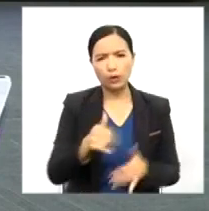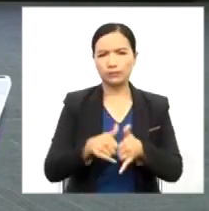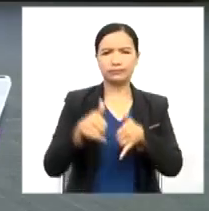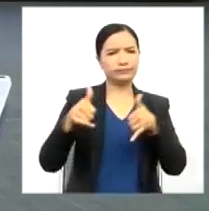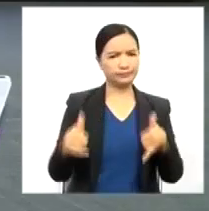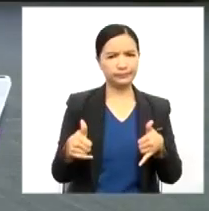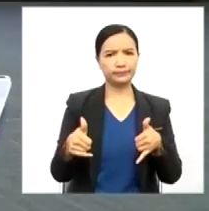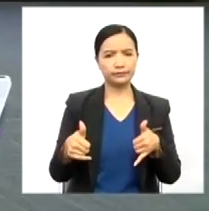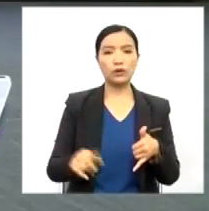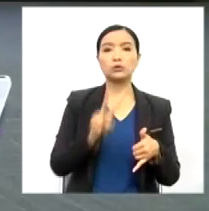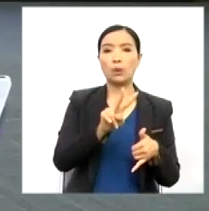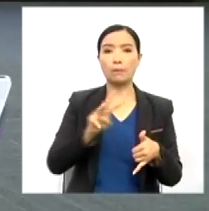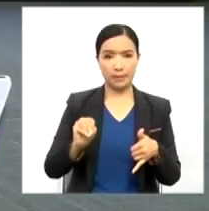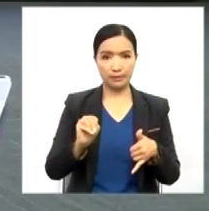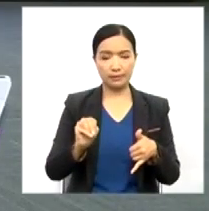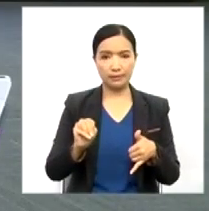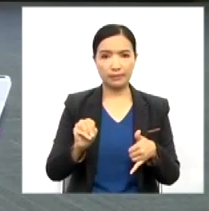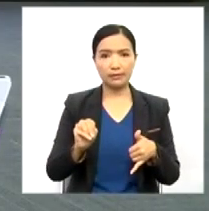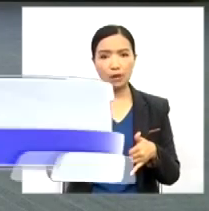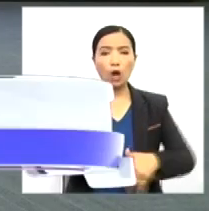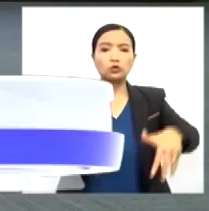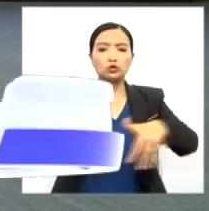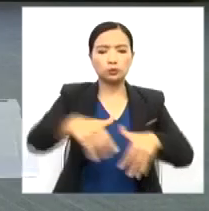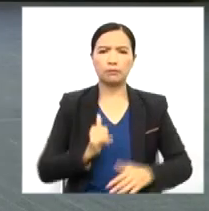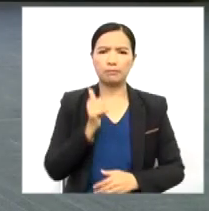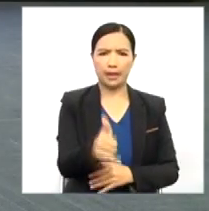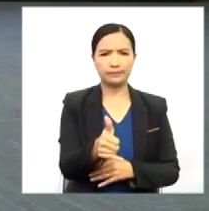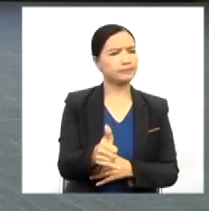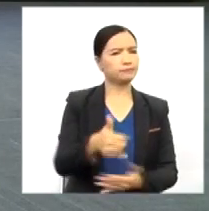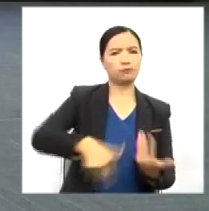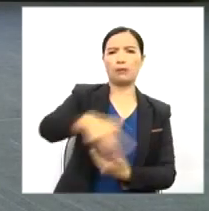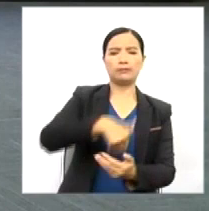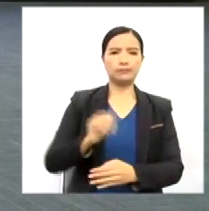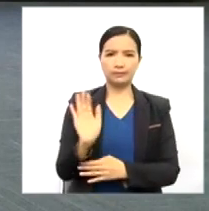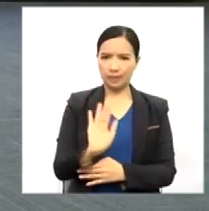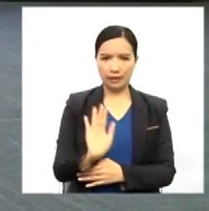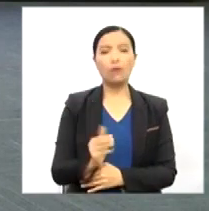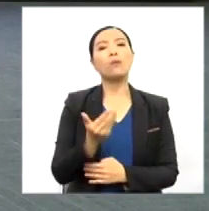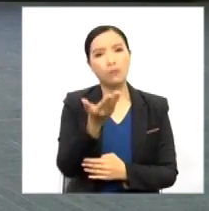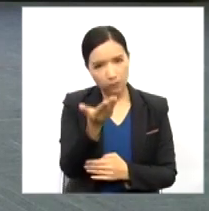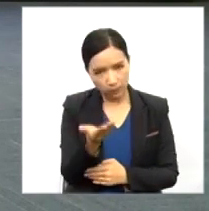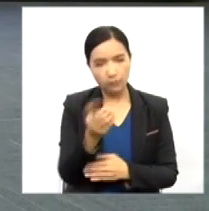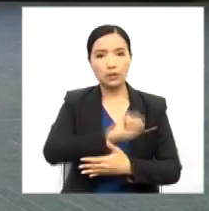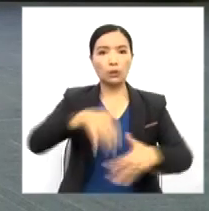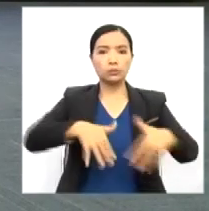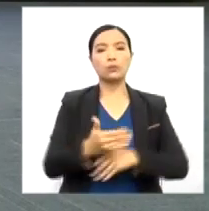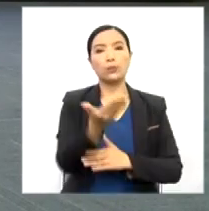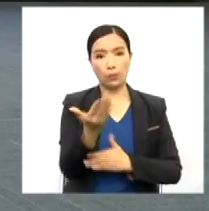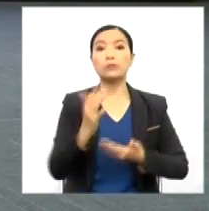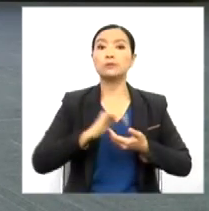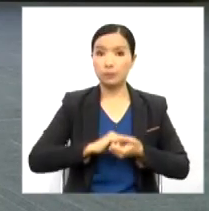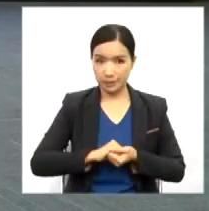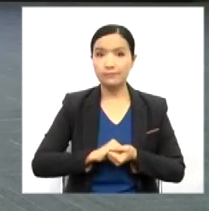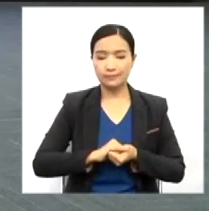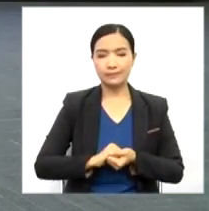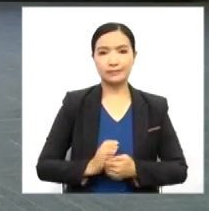างกันเกิน2เมตรหลีกเลี่ยงเข้าที่ชุมชนอันนี้คือสิ่งที่ประเด็นที่เราขอให้พี่น้องประชาชนให้ความร่วมมือครับ